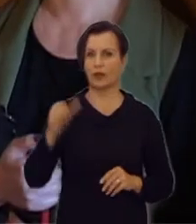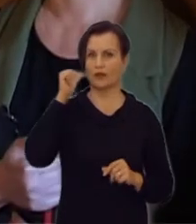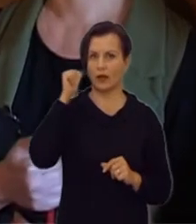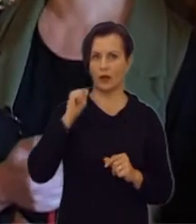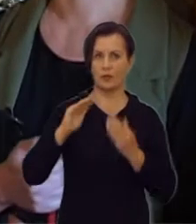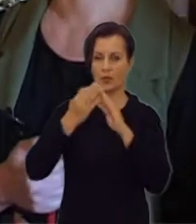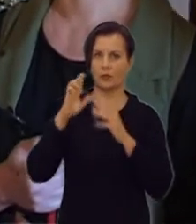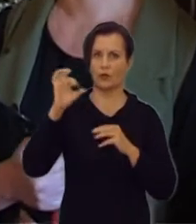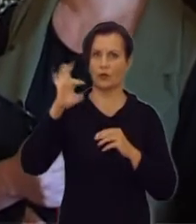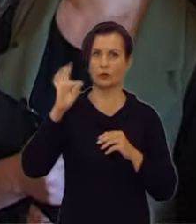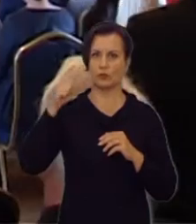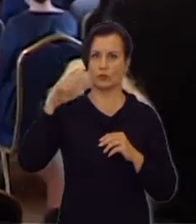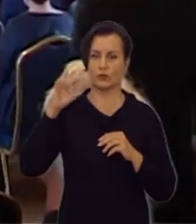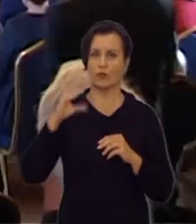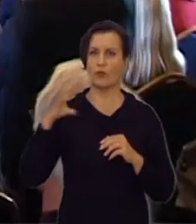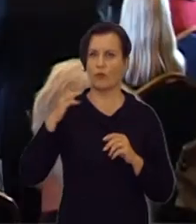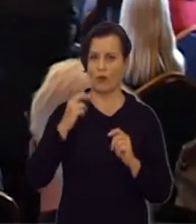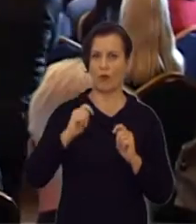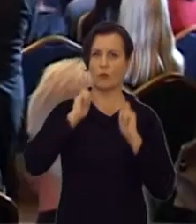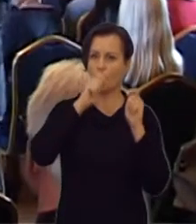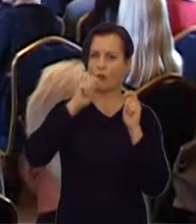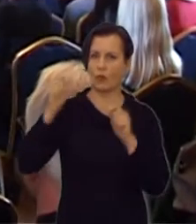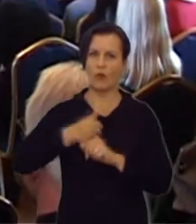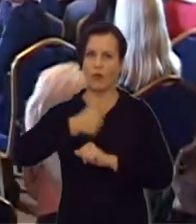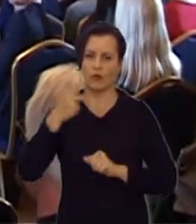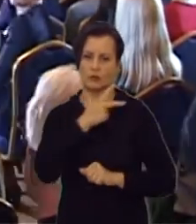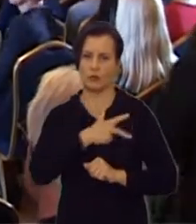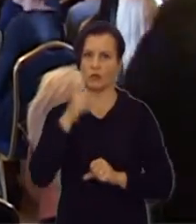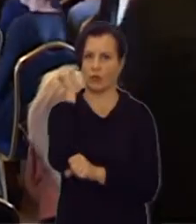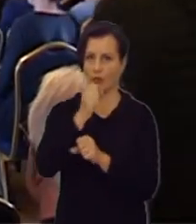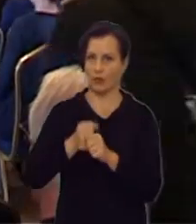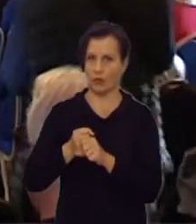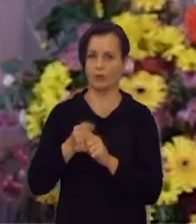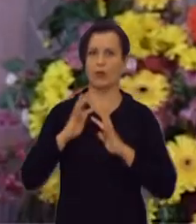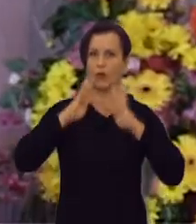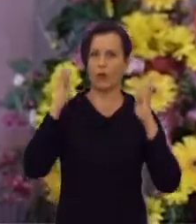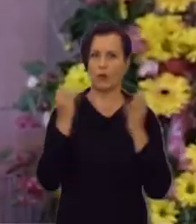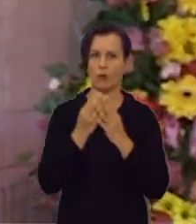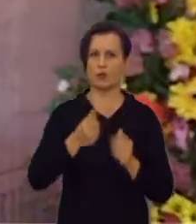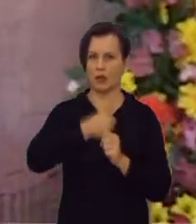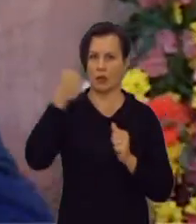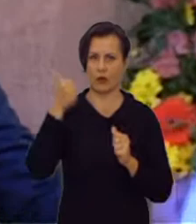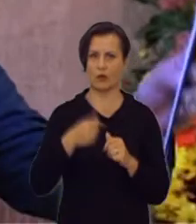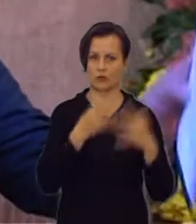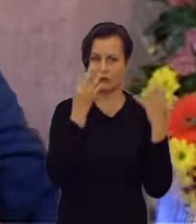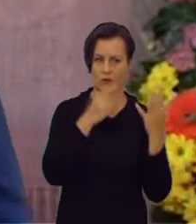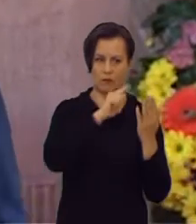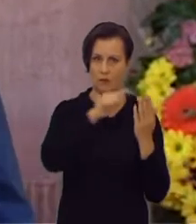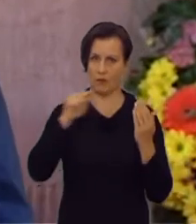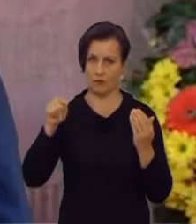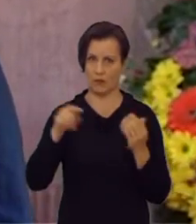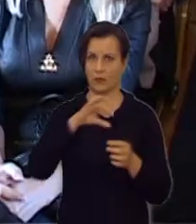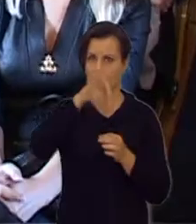Vakar miesto rotušėje buvo įteiktas geriausio socialinio darbuotojo apdovanojimas. Komisijai geriausiai teko rinkti iš